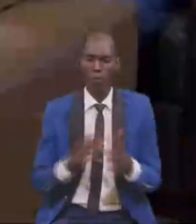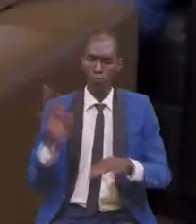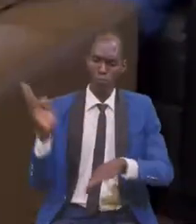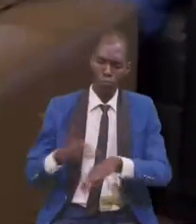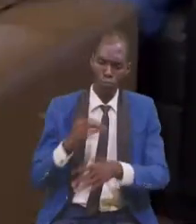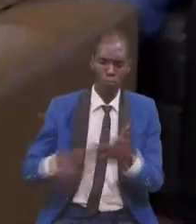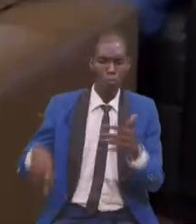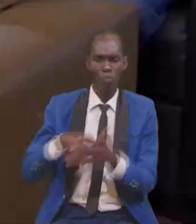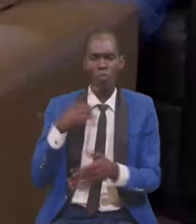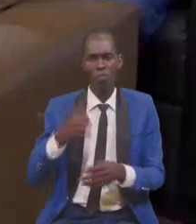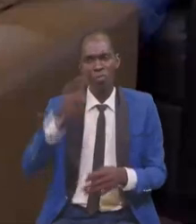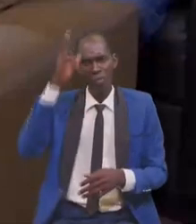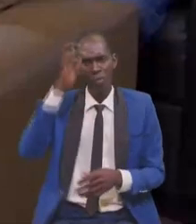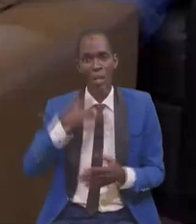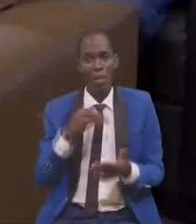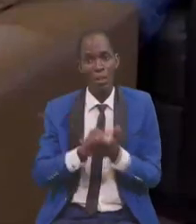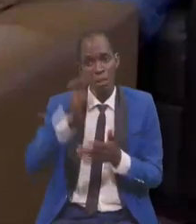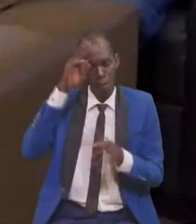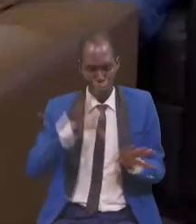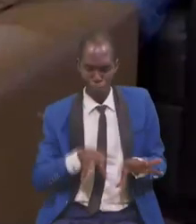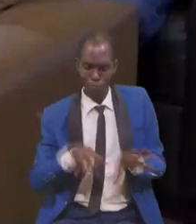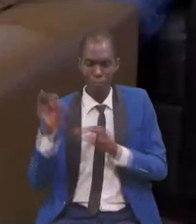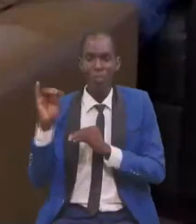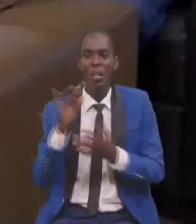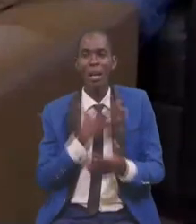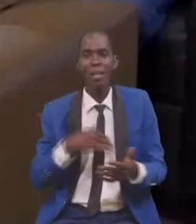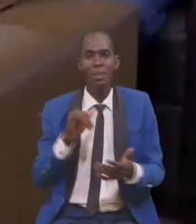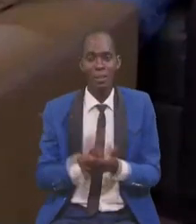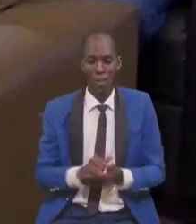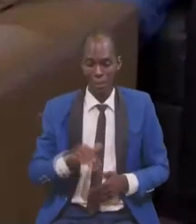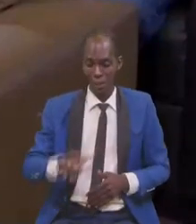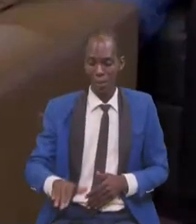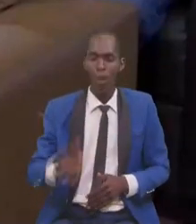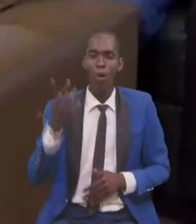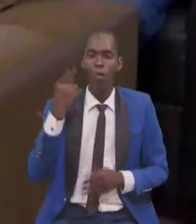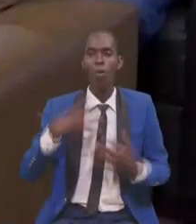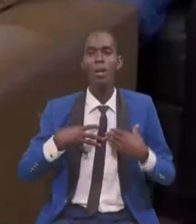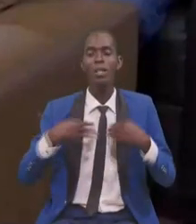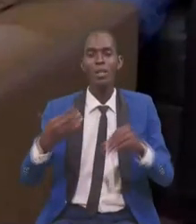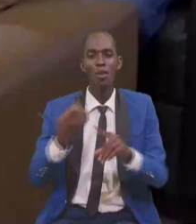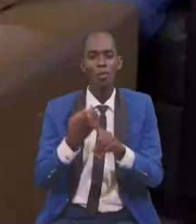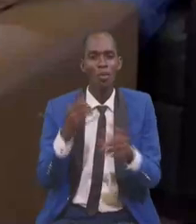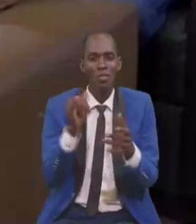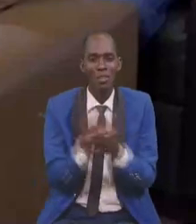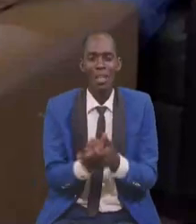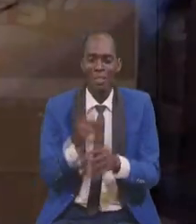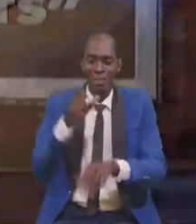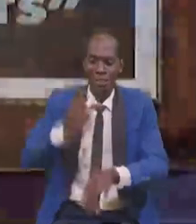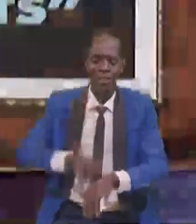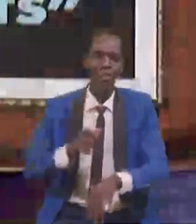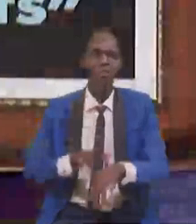démon qui sortit de lui et l'enfant fut guéri à l'heure même.